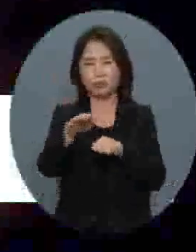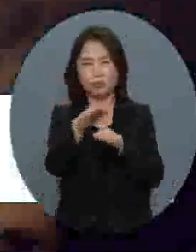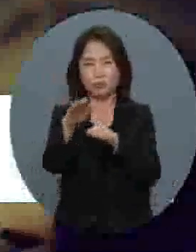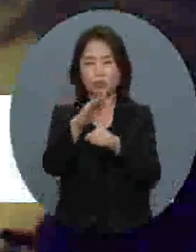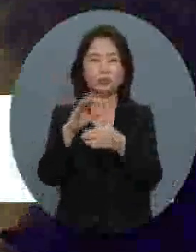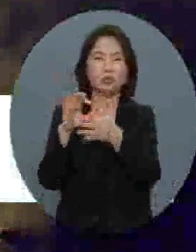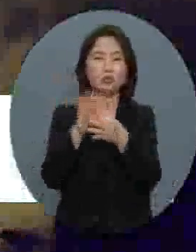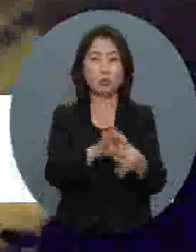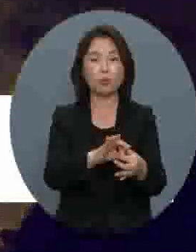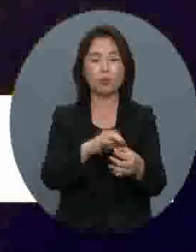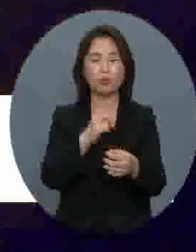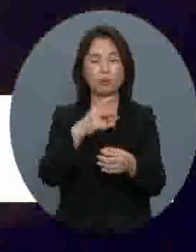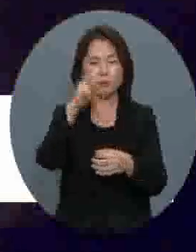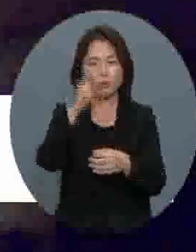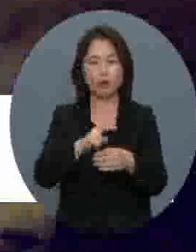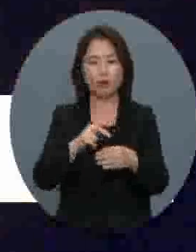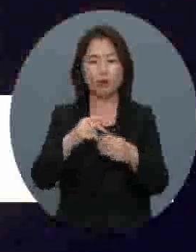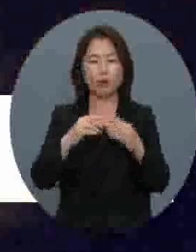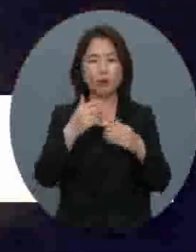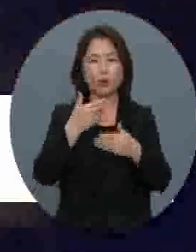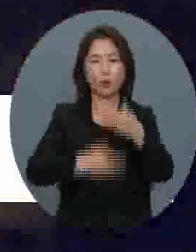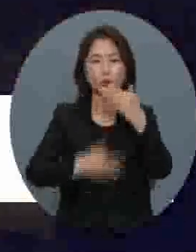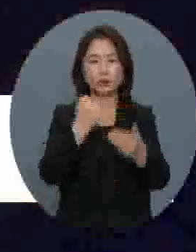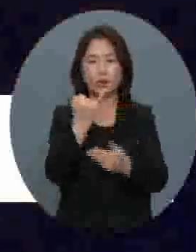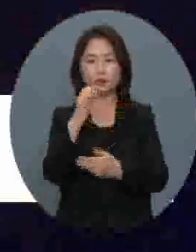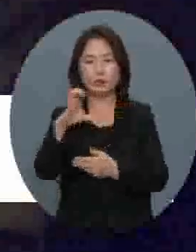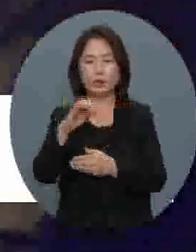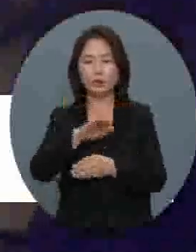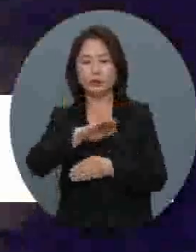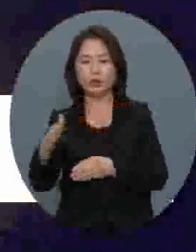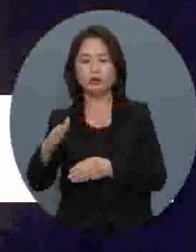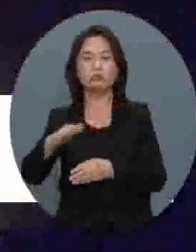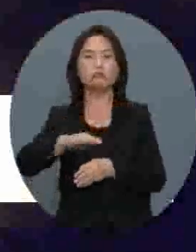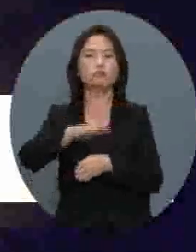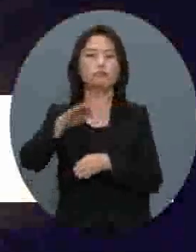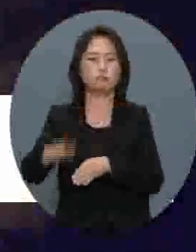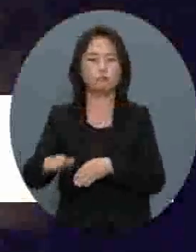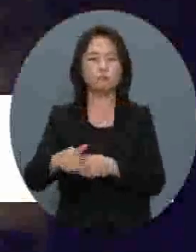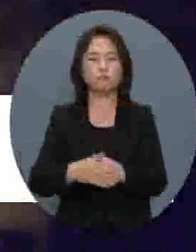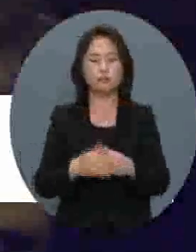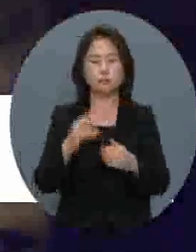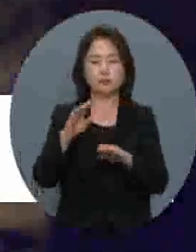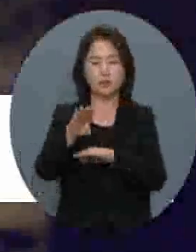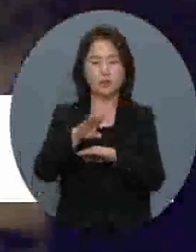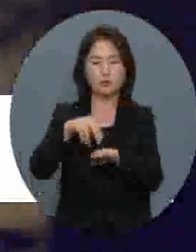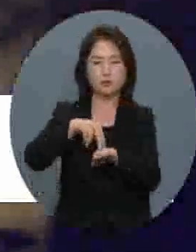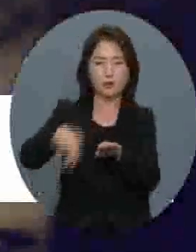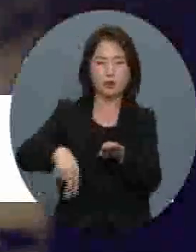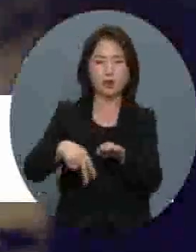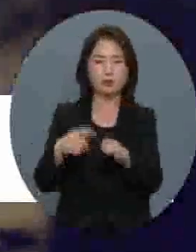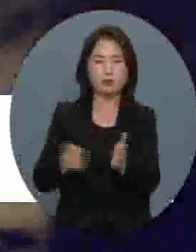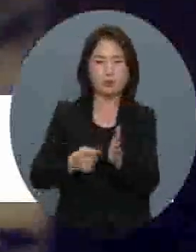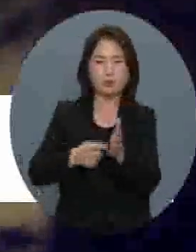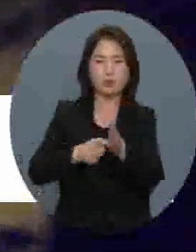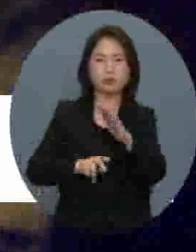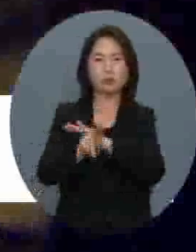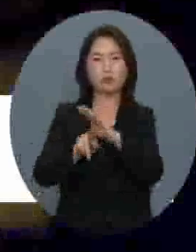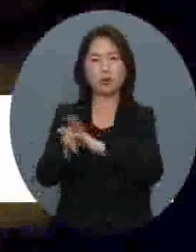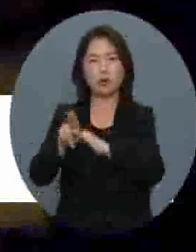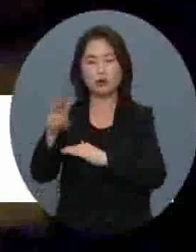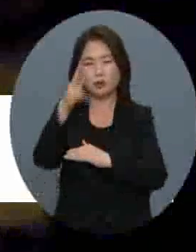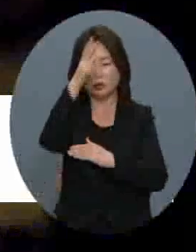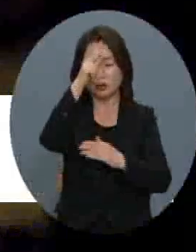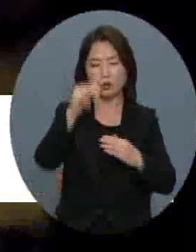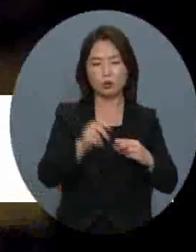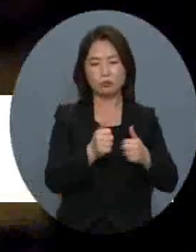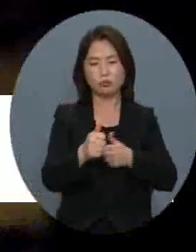추격이 계속되자 갑자기 고속도로 나들목 앞 갓길에 멈춰섭니다. 차에서 내린 운전자는 다급하게 달아나고